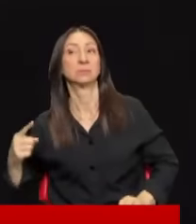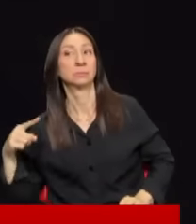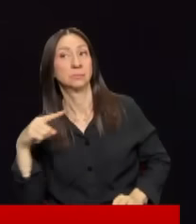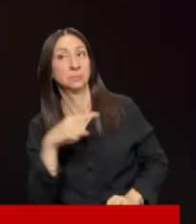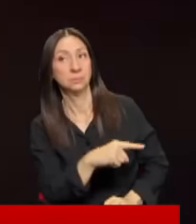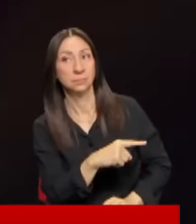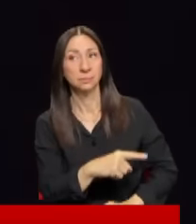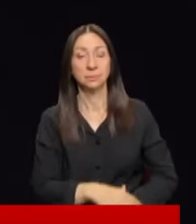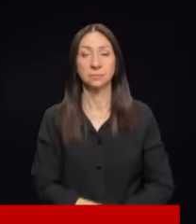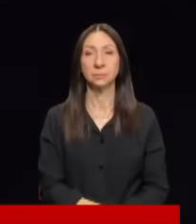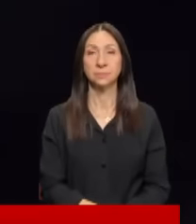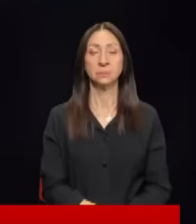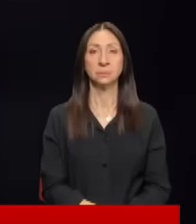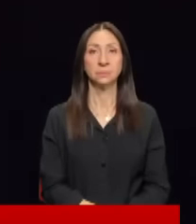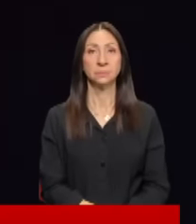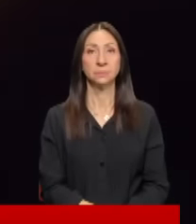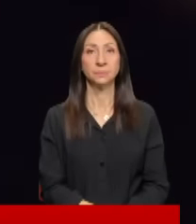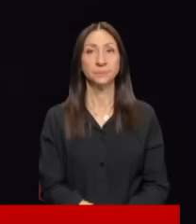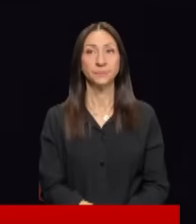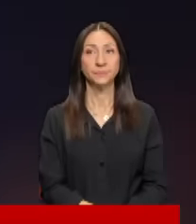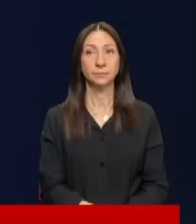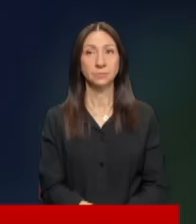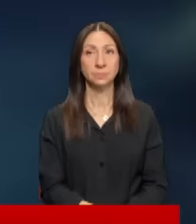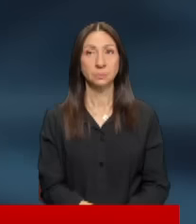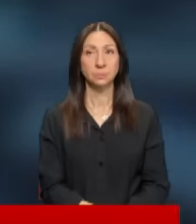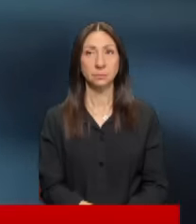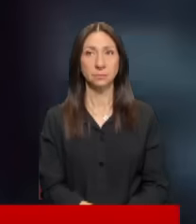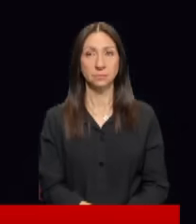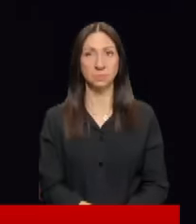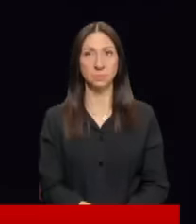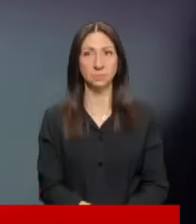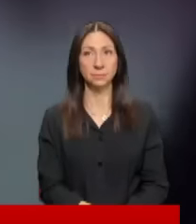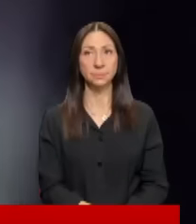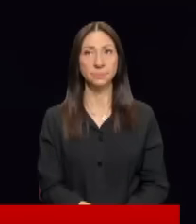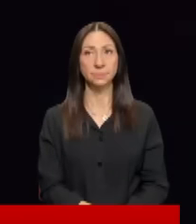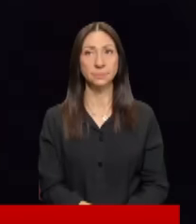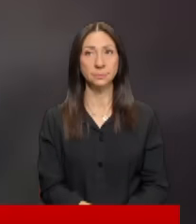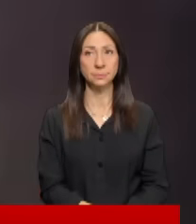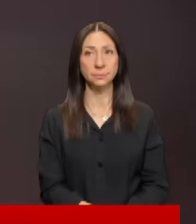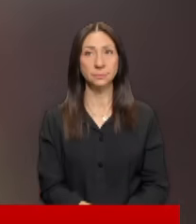Hadi, hadi. Hadi bakalım. Bakın ben gazeteciyim.